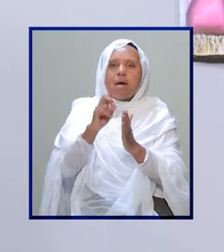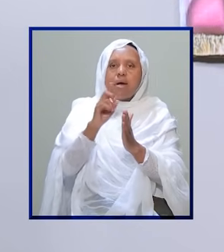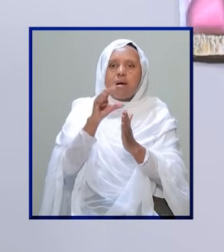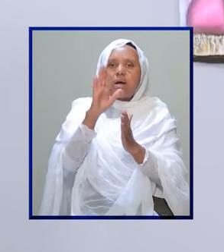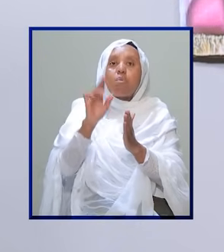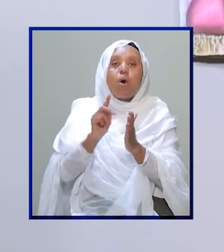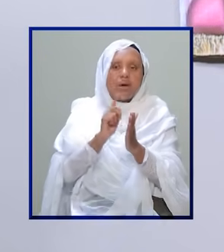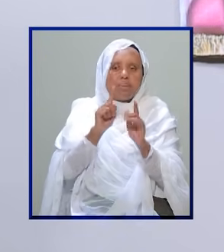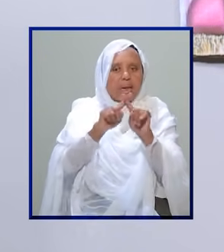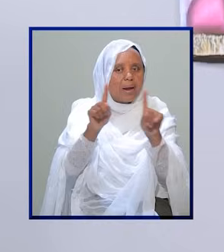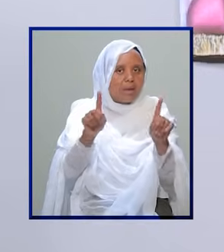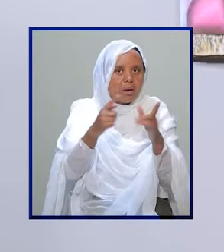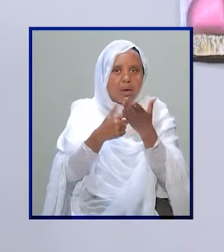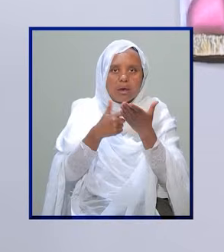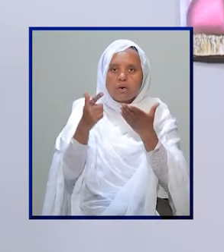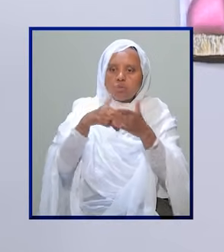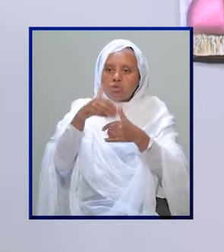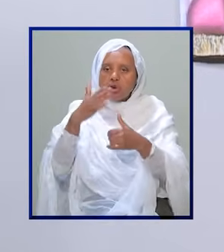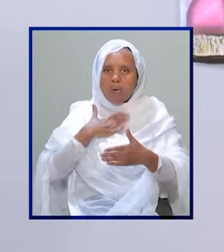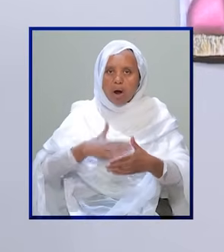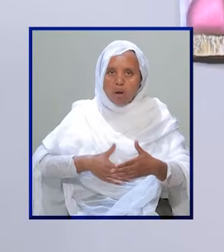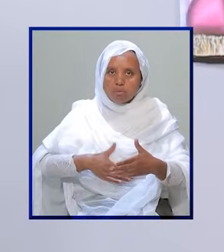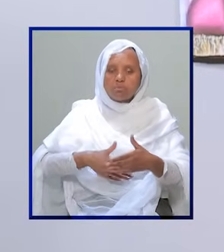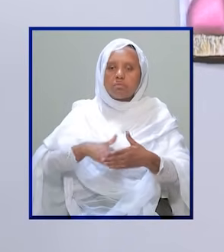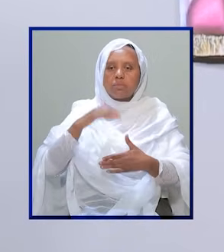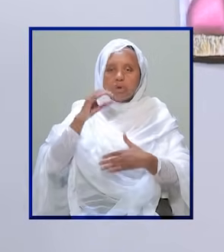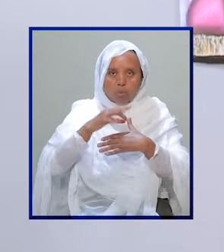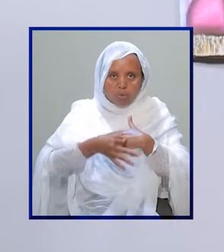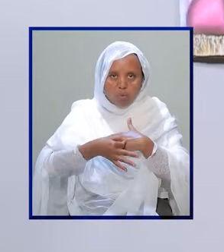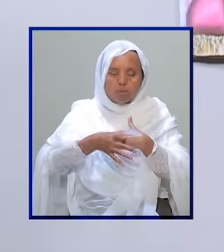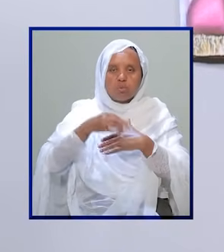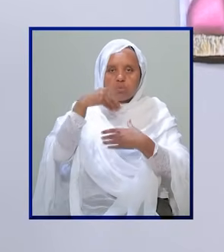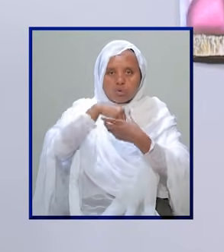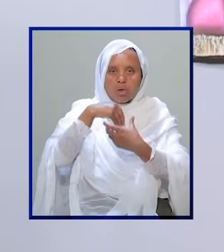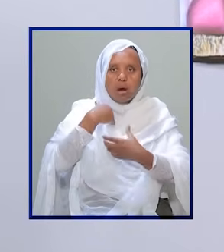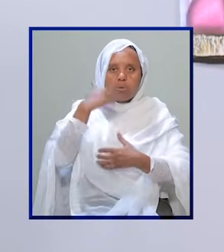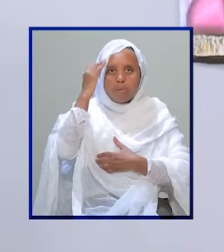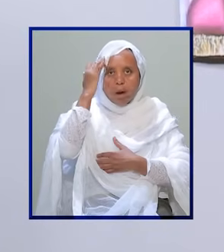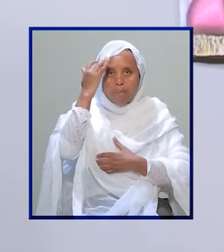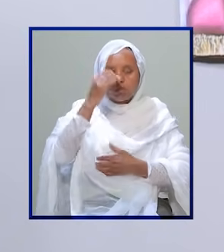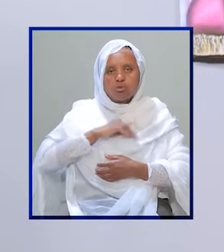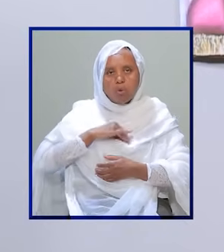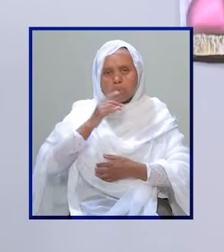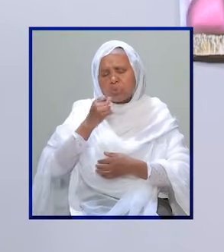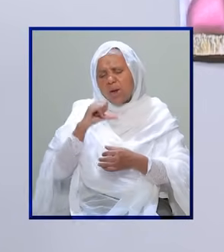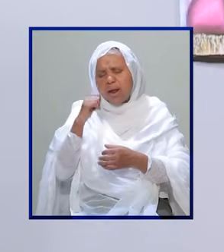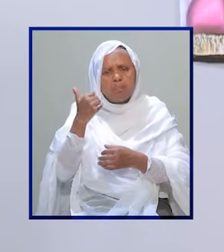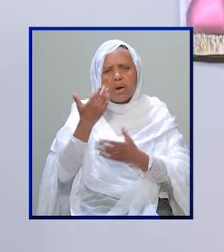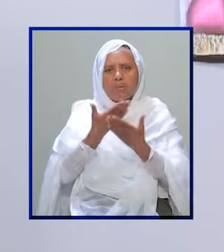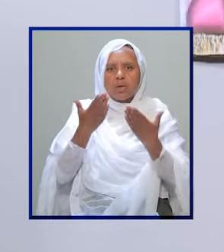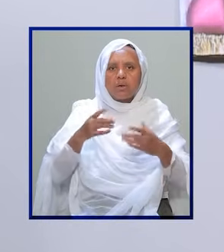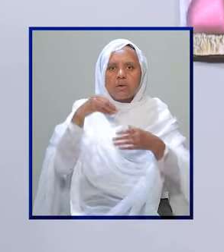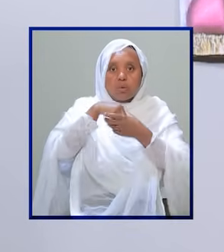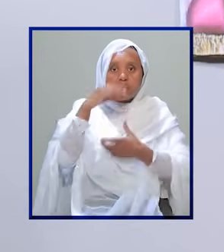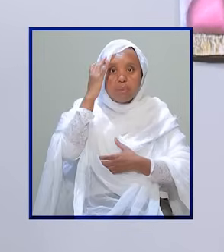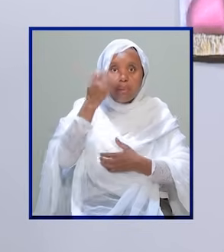ይሄ። ስለዚህ ይህንን ውጫዊ አካሉን የቆሰለውን የታመመውን ውስጣዊ ደግሞ ያሚያመውን ነገር ጨጓራ ሊሆን ይችላል፣ ሌላም ነገሮች ይኖራል